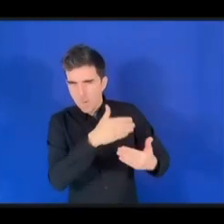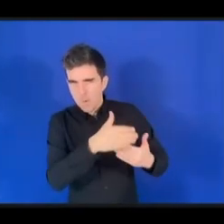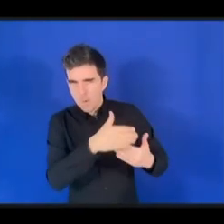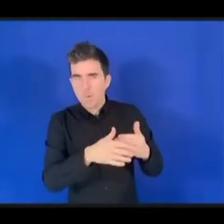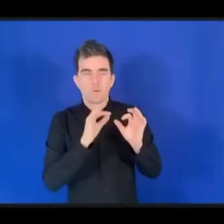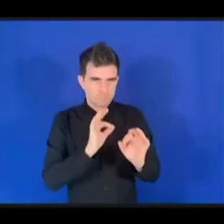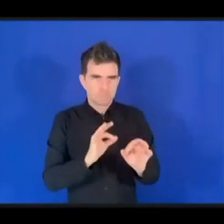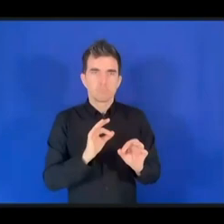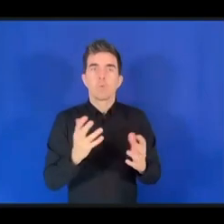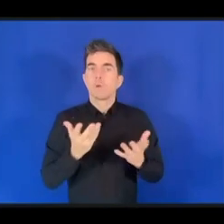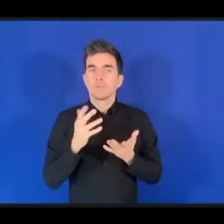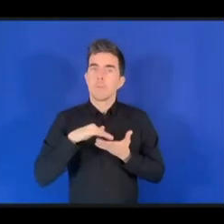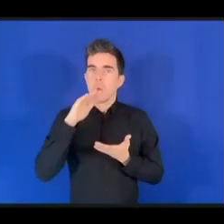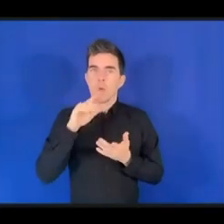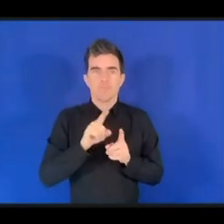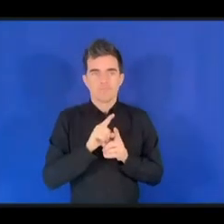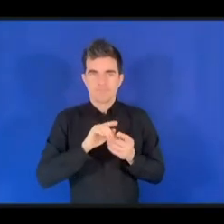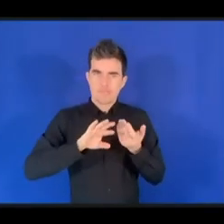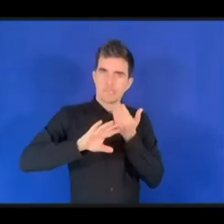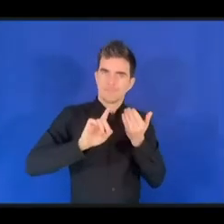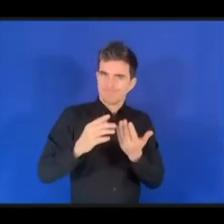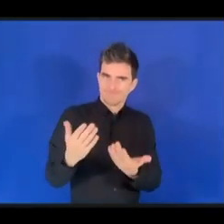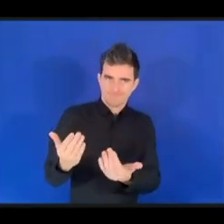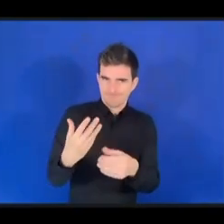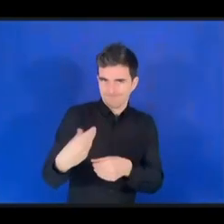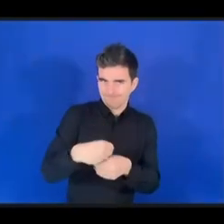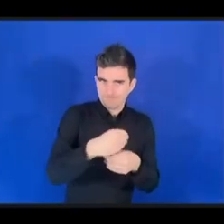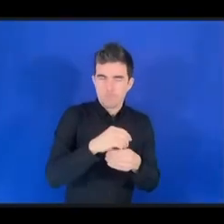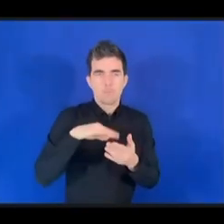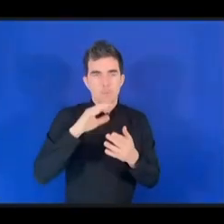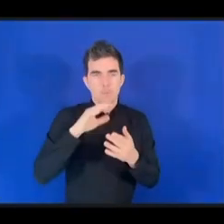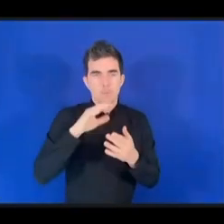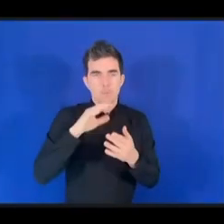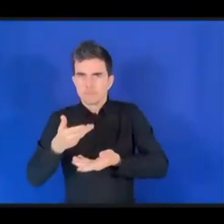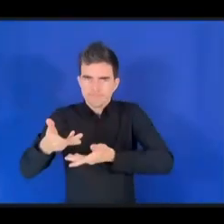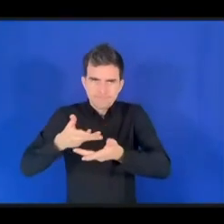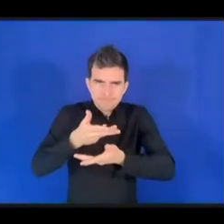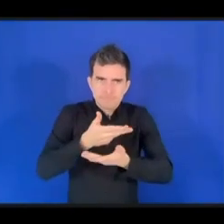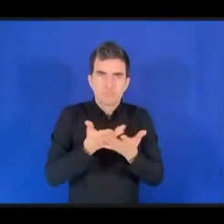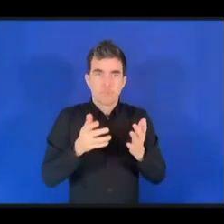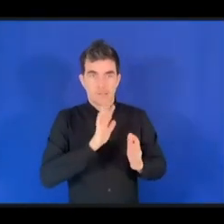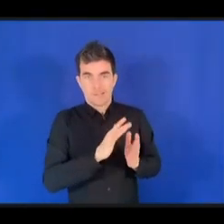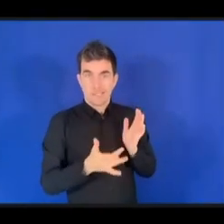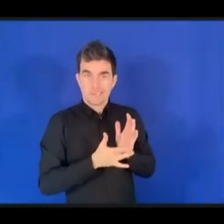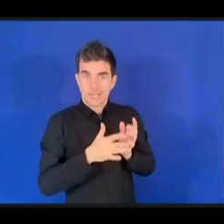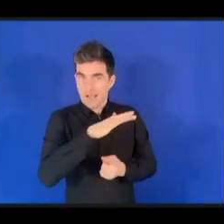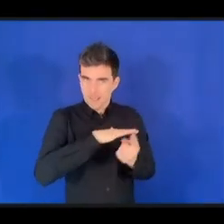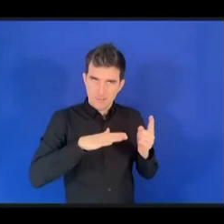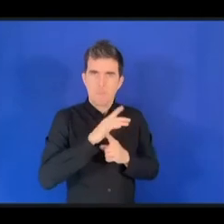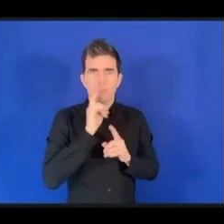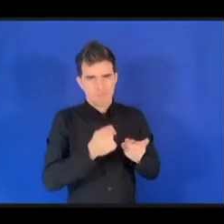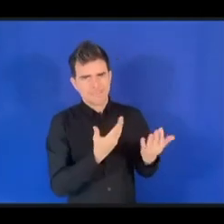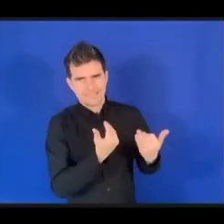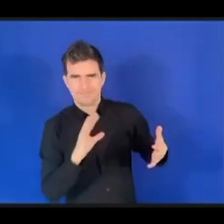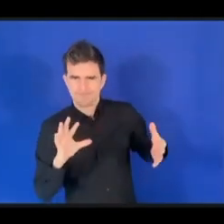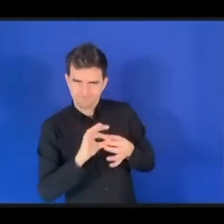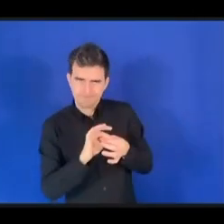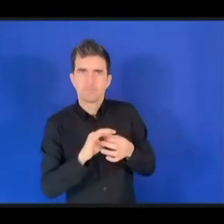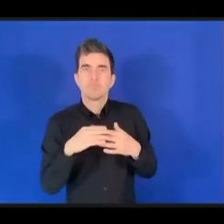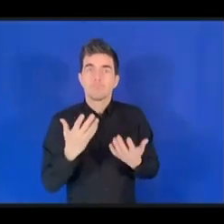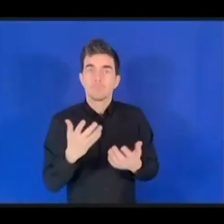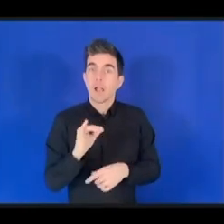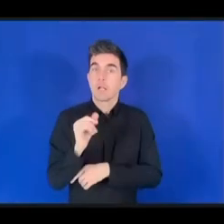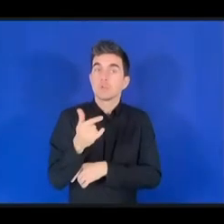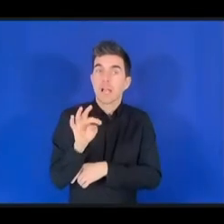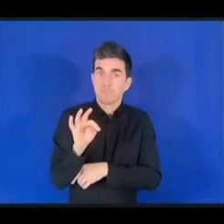テクニカルコミュニティえに関しましてもそうです我々の責任範囲そしてまた様々な